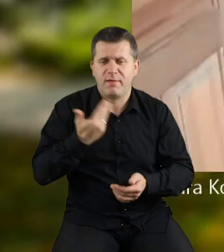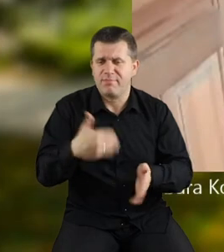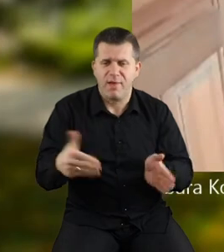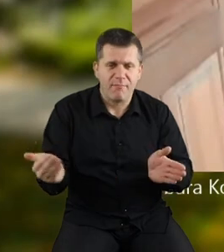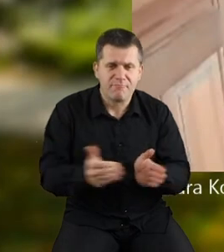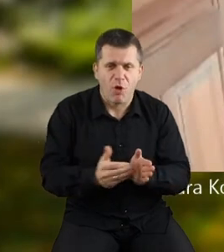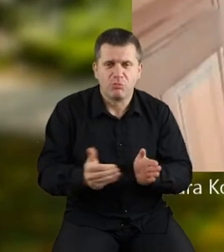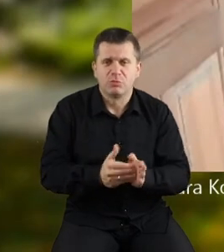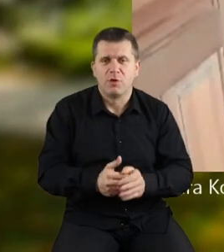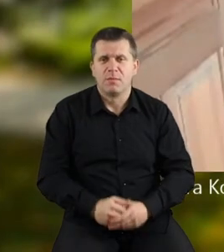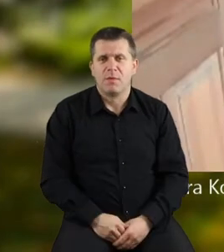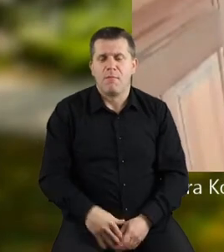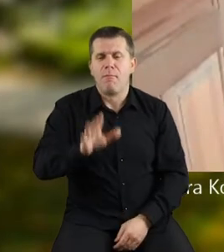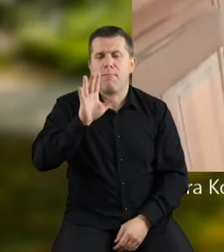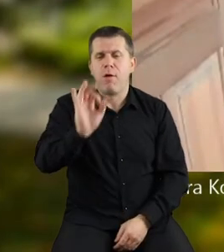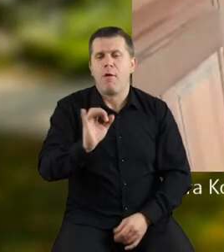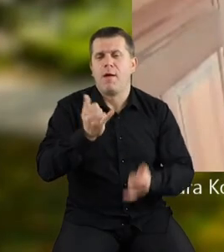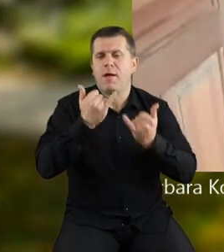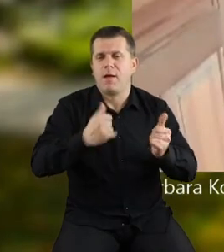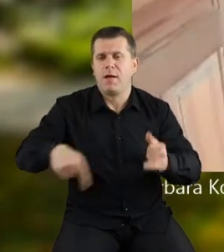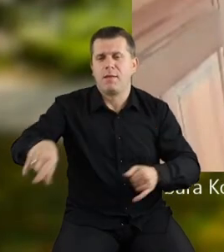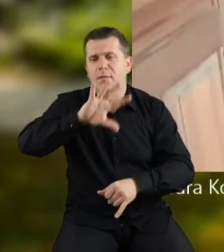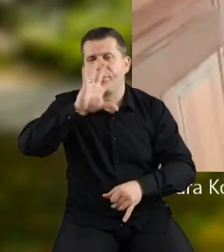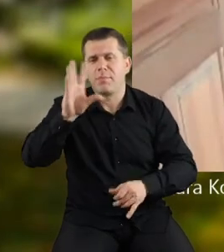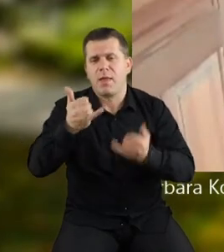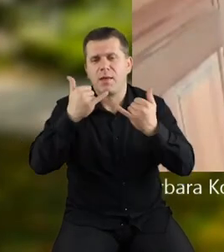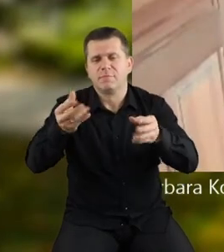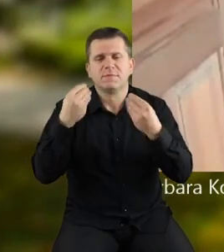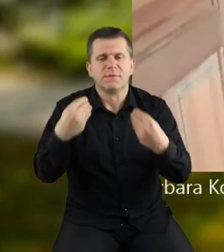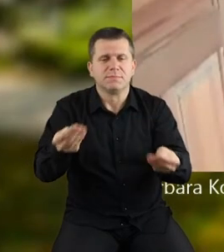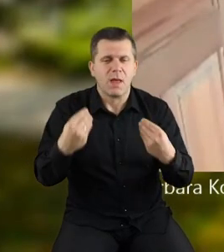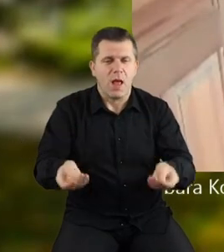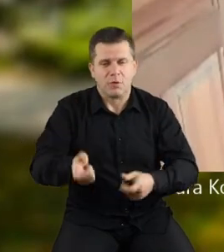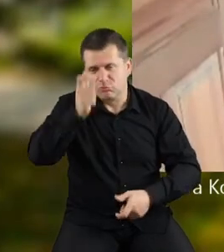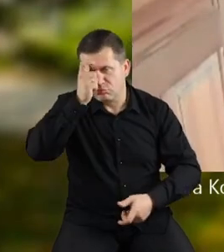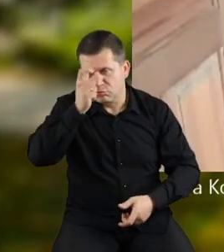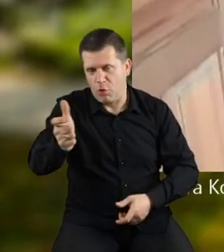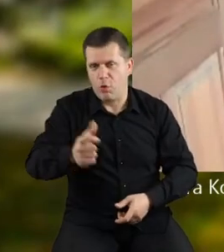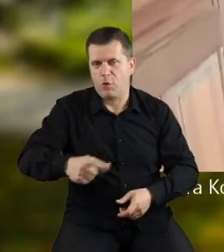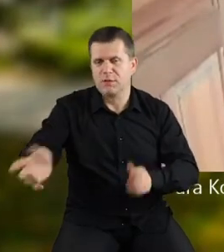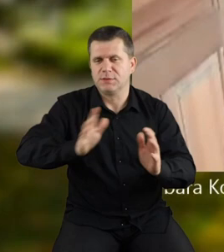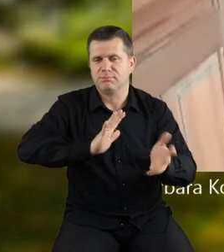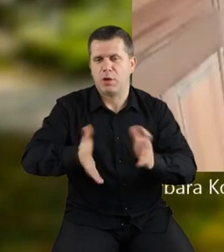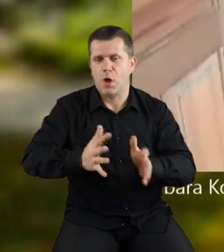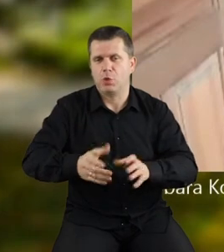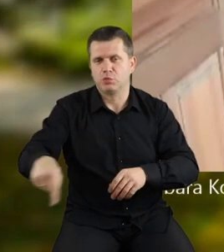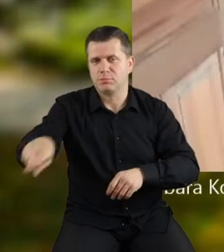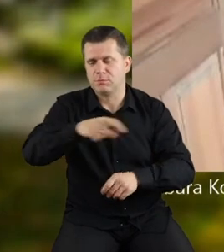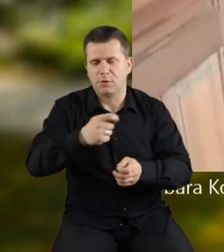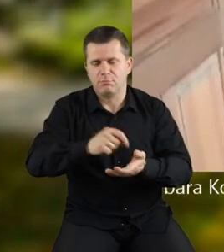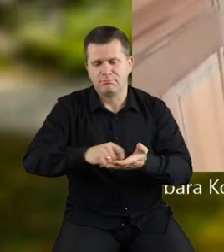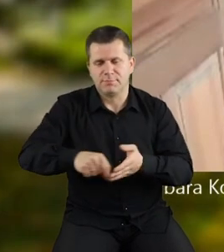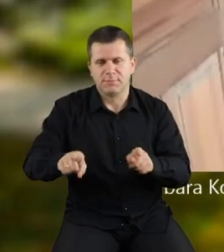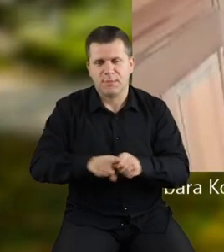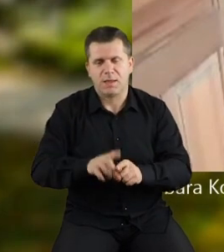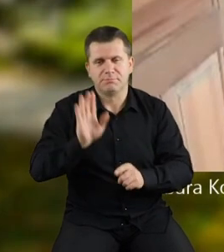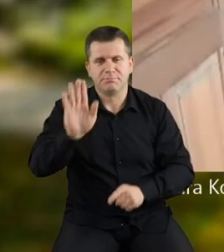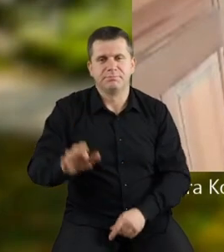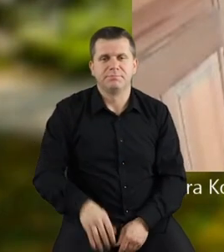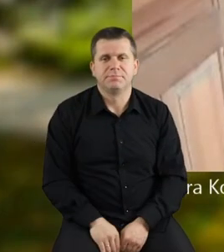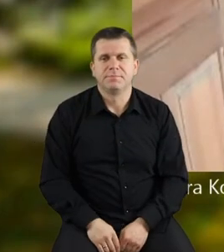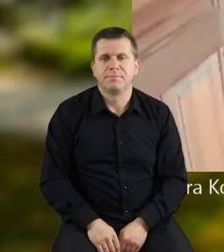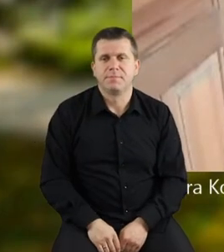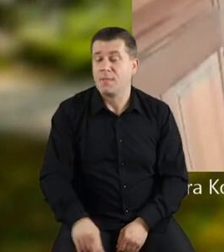są niepotrzebne, bo inni mnie pięknie, wspaniale i bardzo zdolny sposób, doskonały